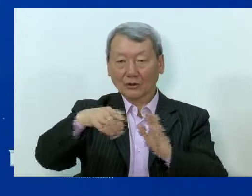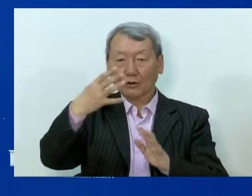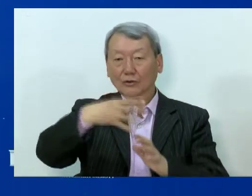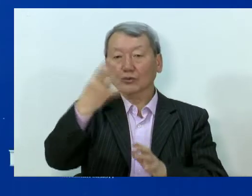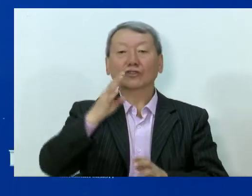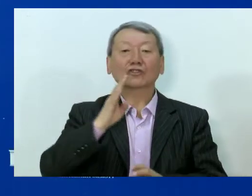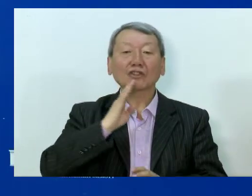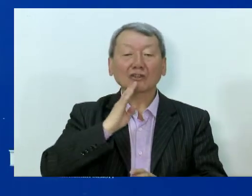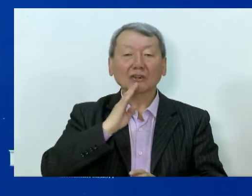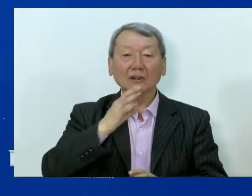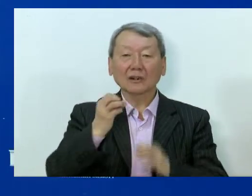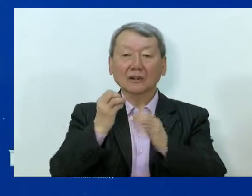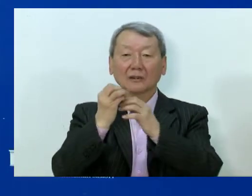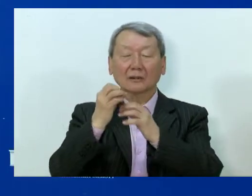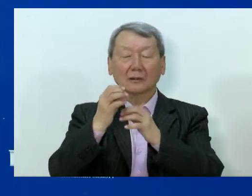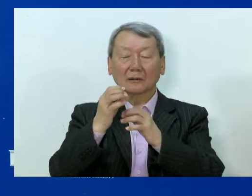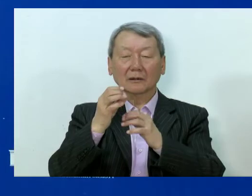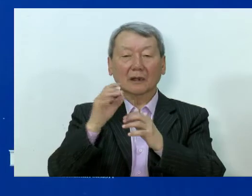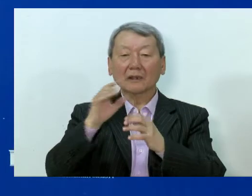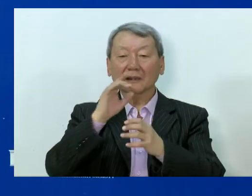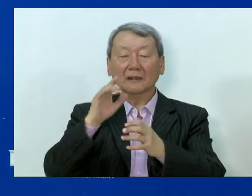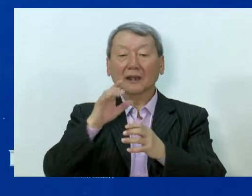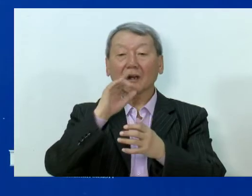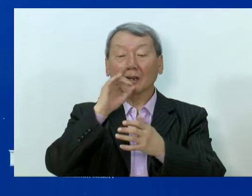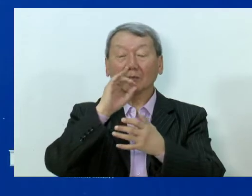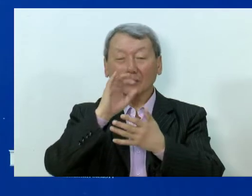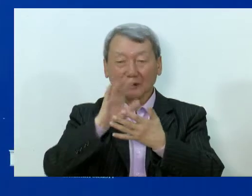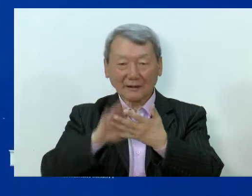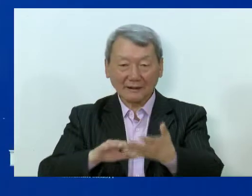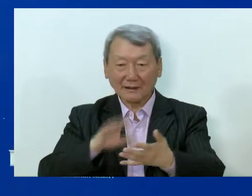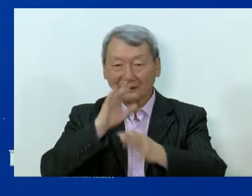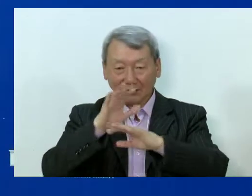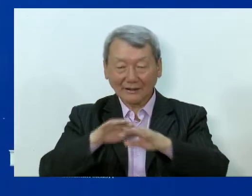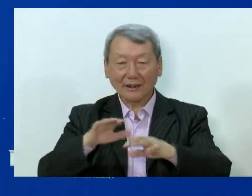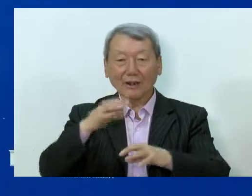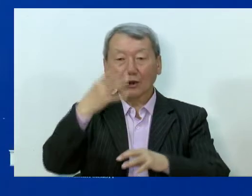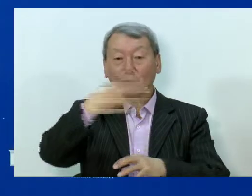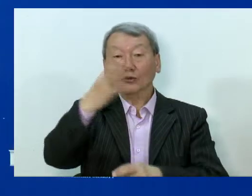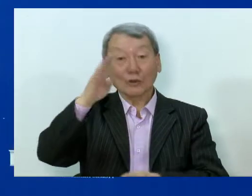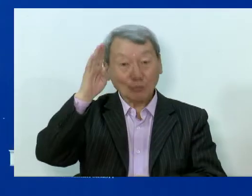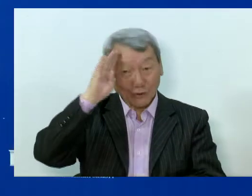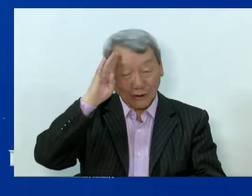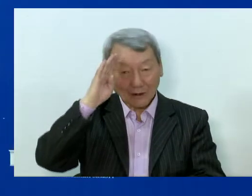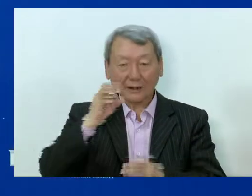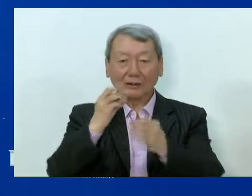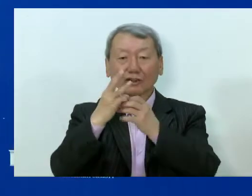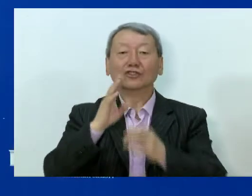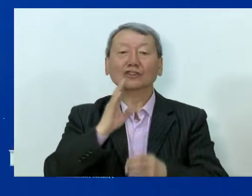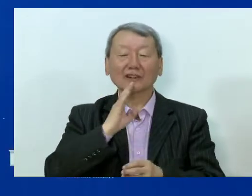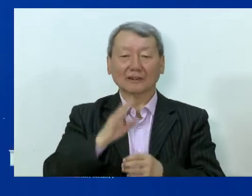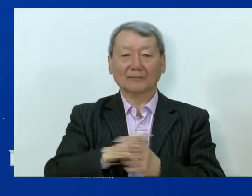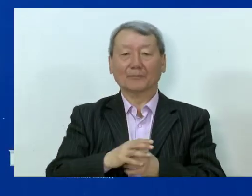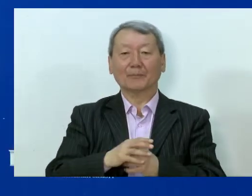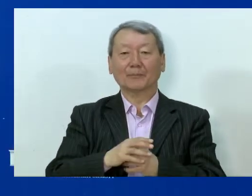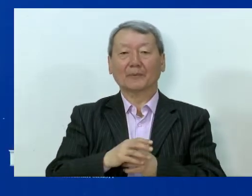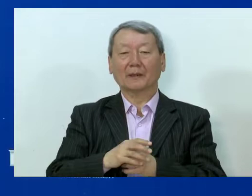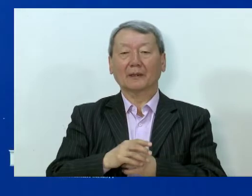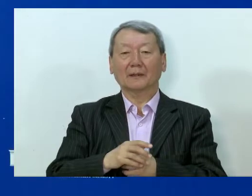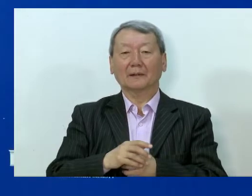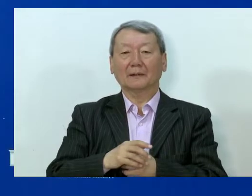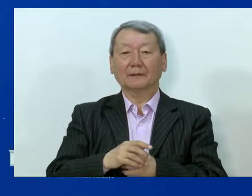44 женщины 13 прошу прощения 44 мужчины 13 женщин